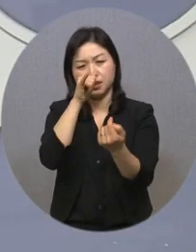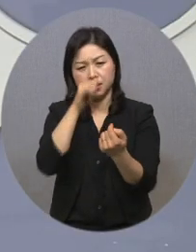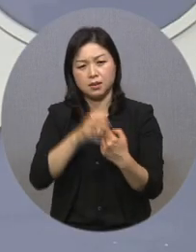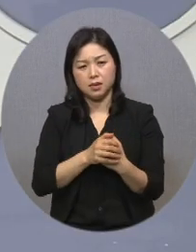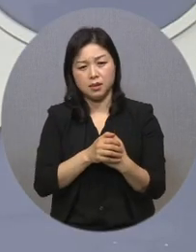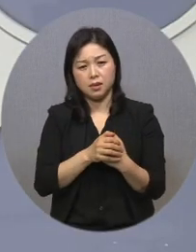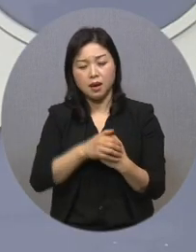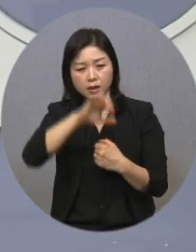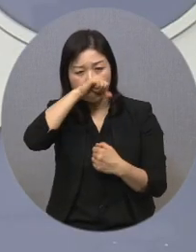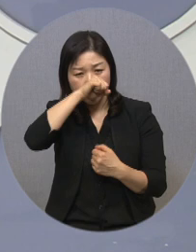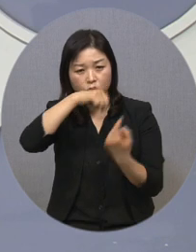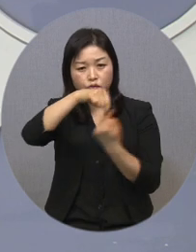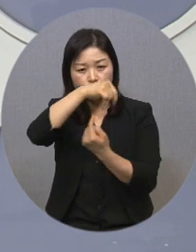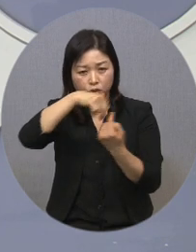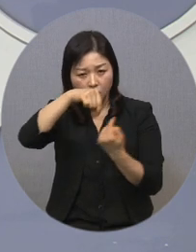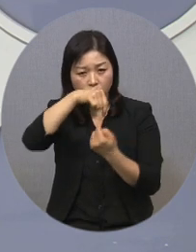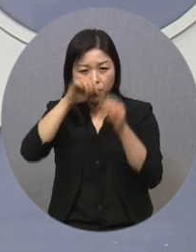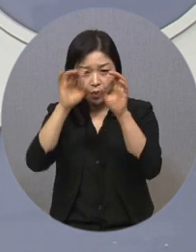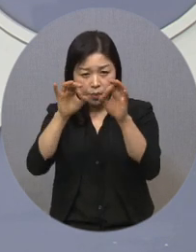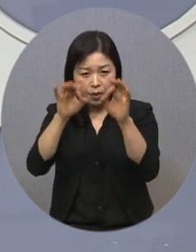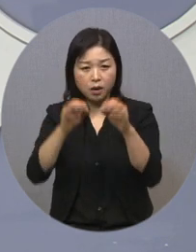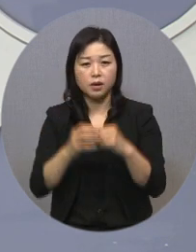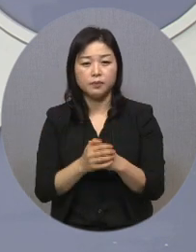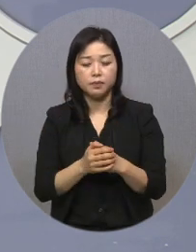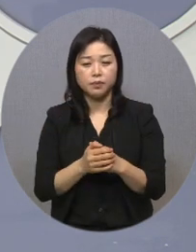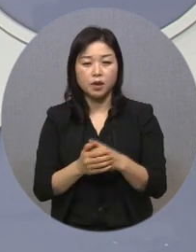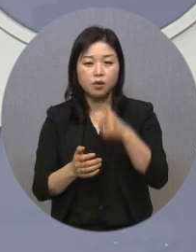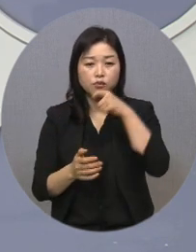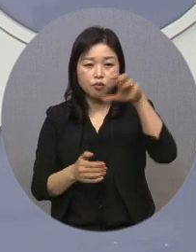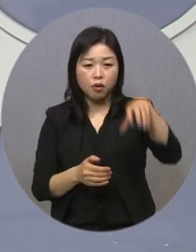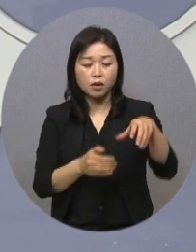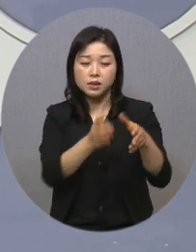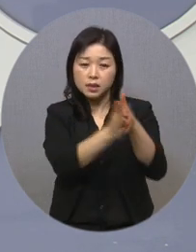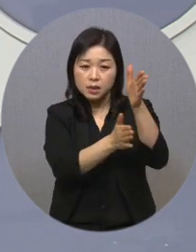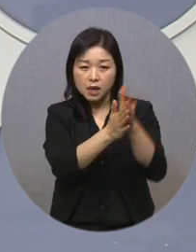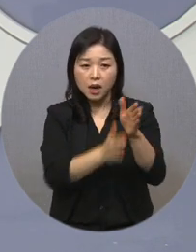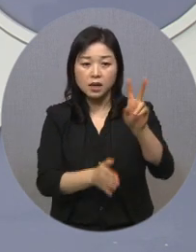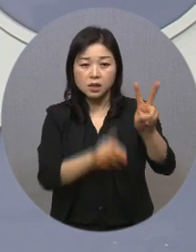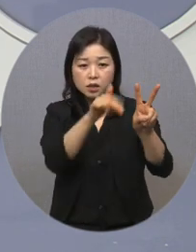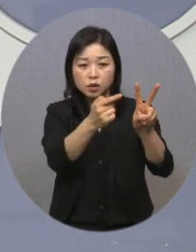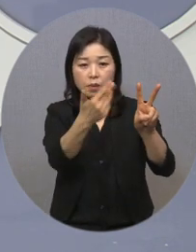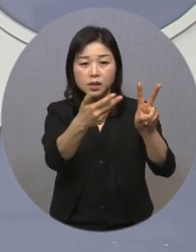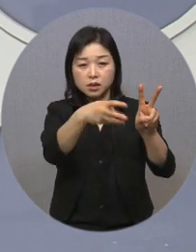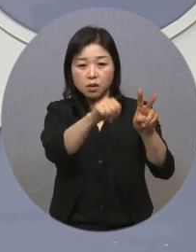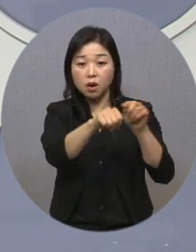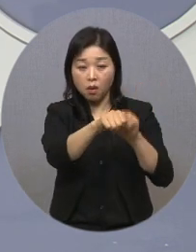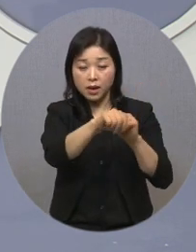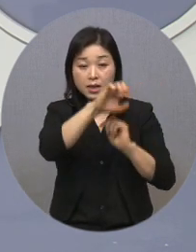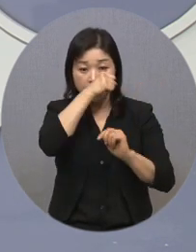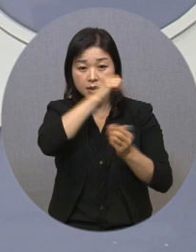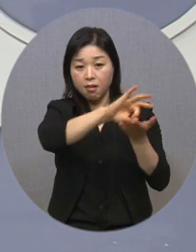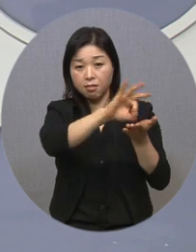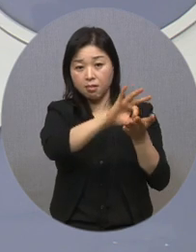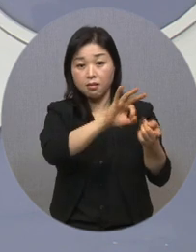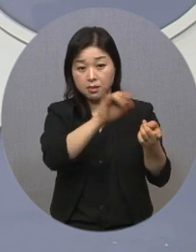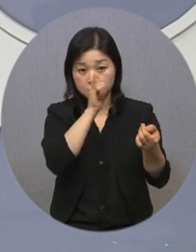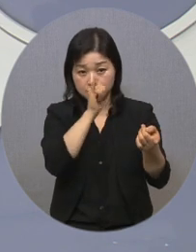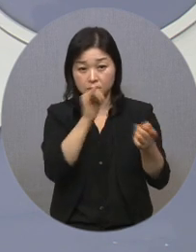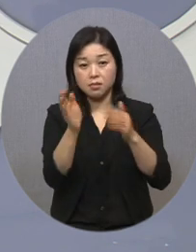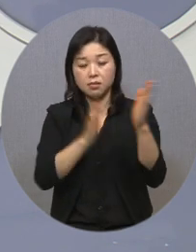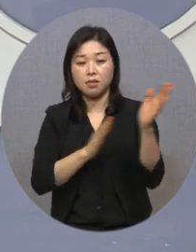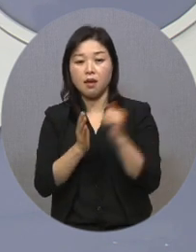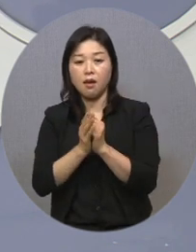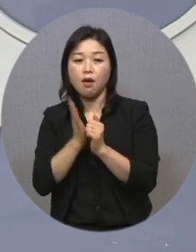운영적인 측면으로다가 본다라고 하면 수원시가 2조 8천억 정도의 예산 규모를 갖고 있습니다. 그런데